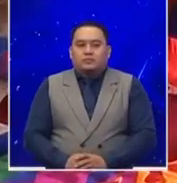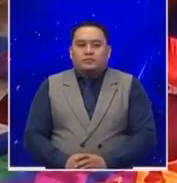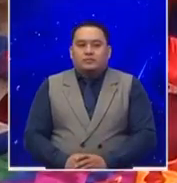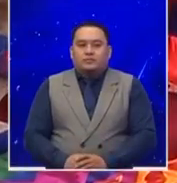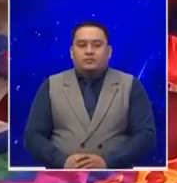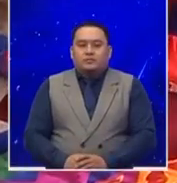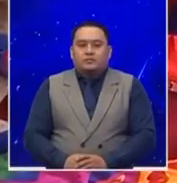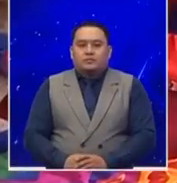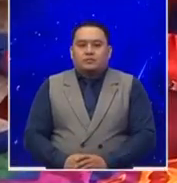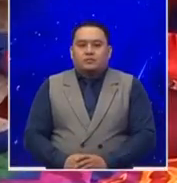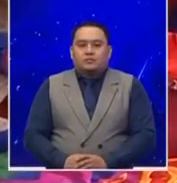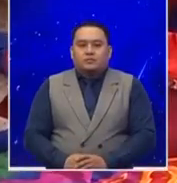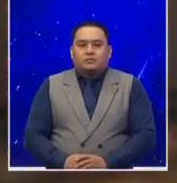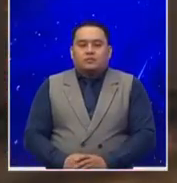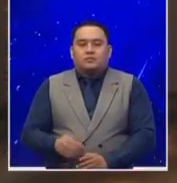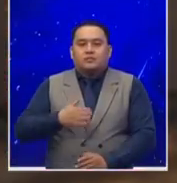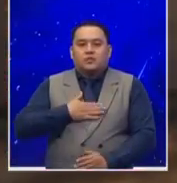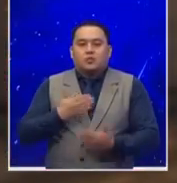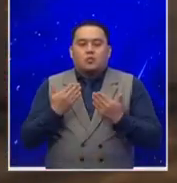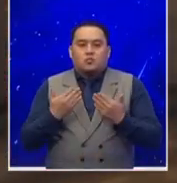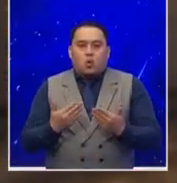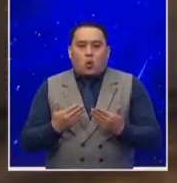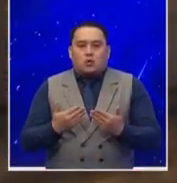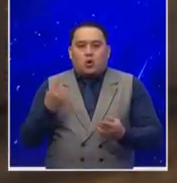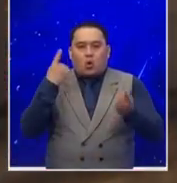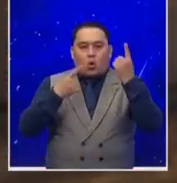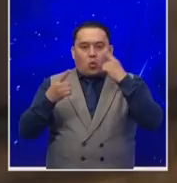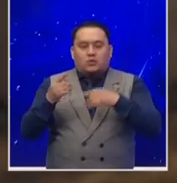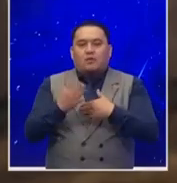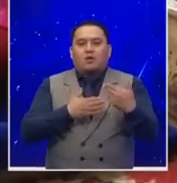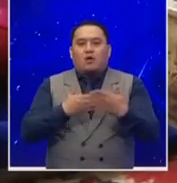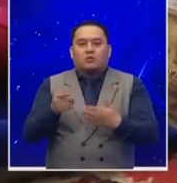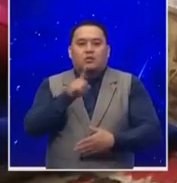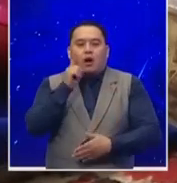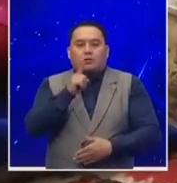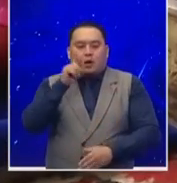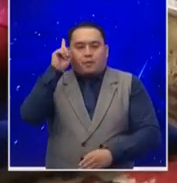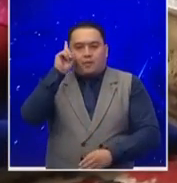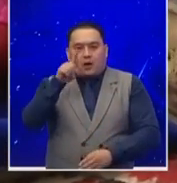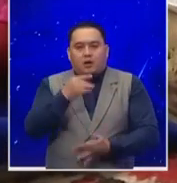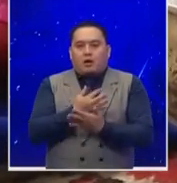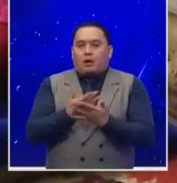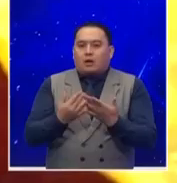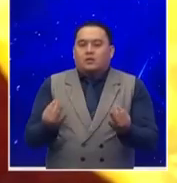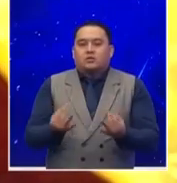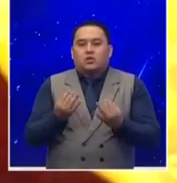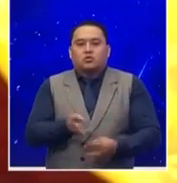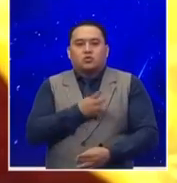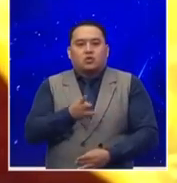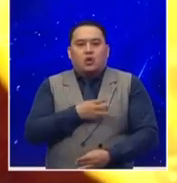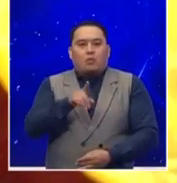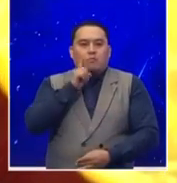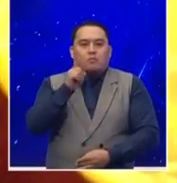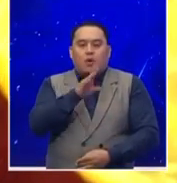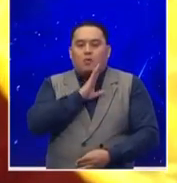Жантақтан ине, жаңқадан түйме жасаған біздің бүгінгі кейіпкеріміз қол өнерді жастайынан үйренген. Түрлі бұйымдарды жасауға деген әуестігі анасынан